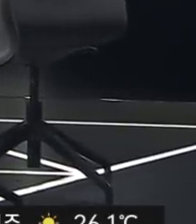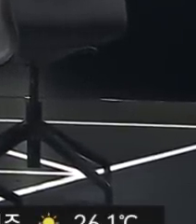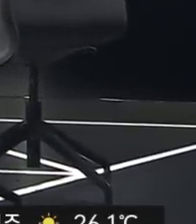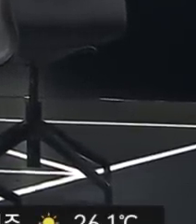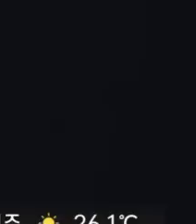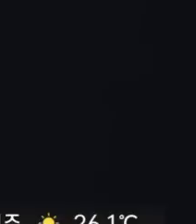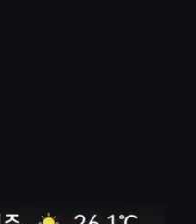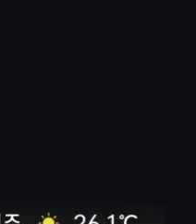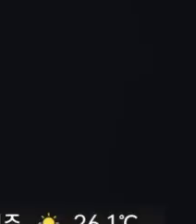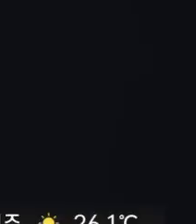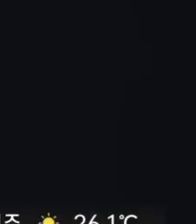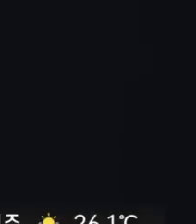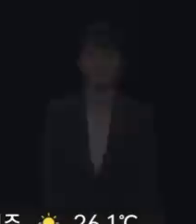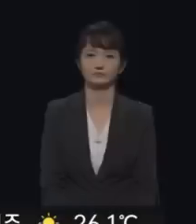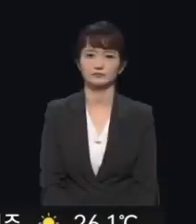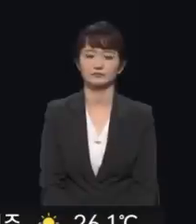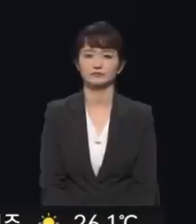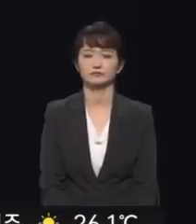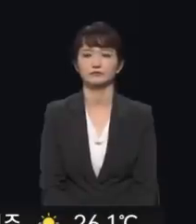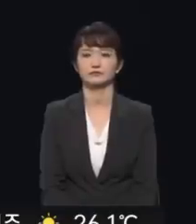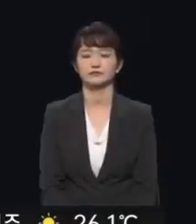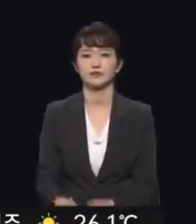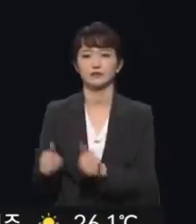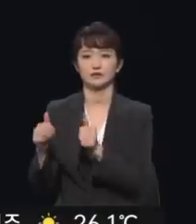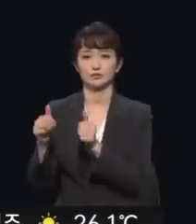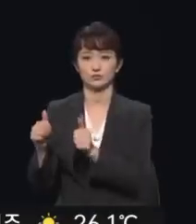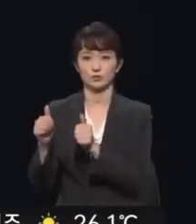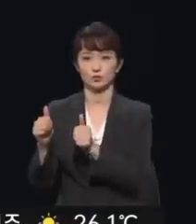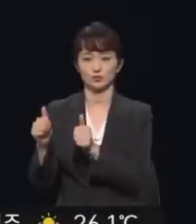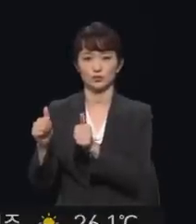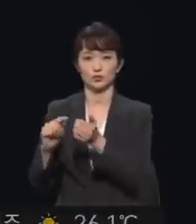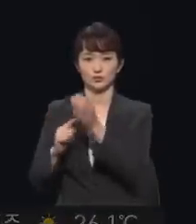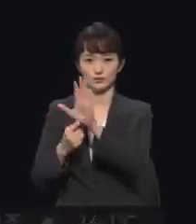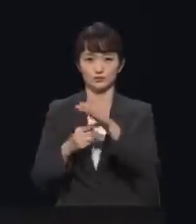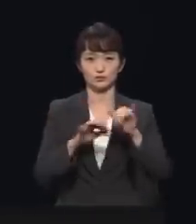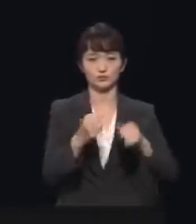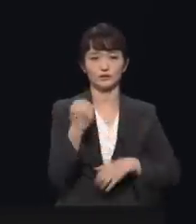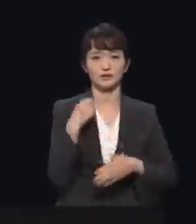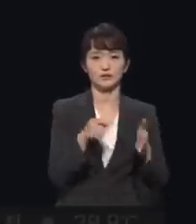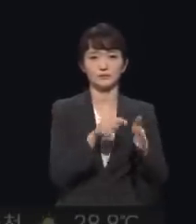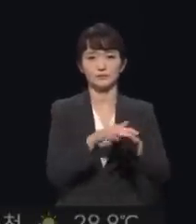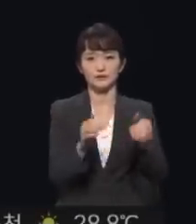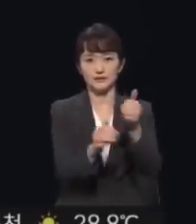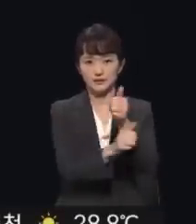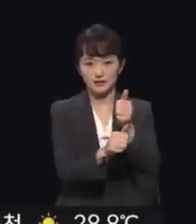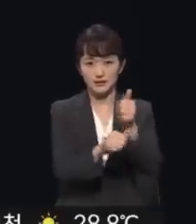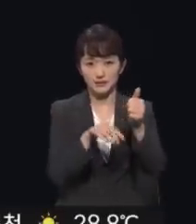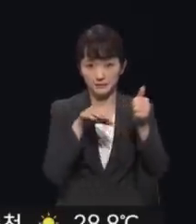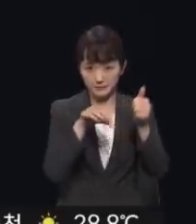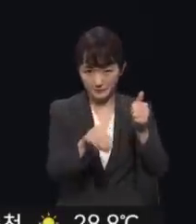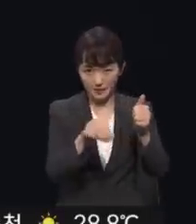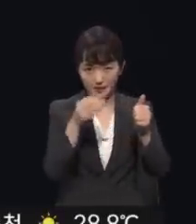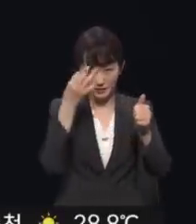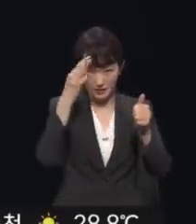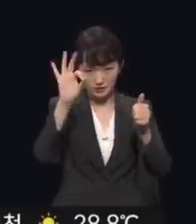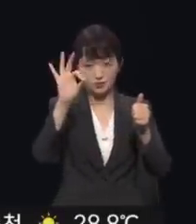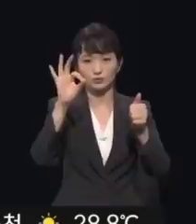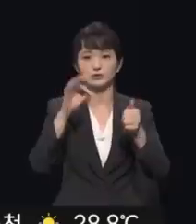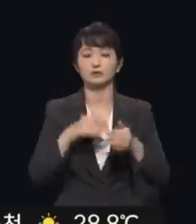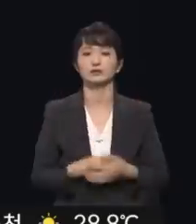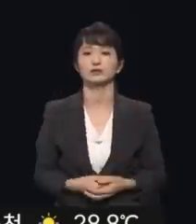4 4 법원이 국민의 bda 전환의 효력정지 가처분신청을 살상 받아들이면서 인용이